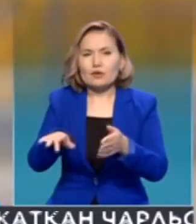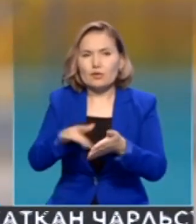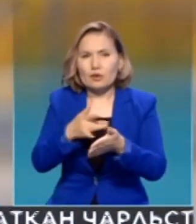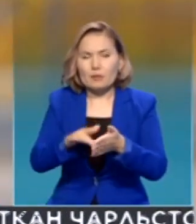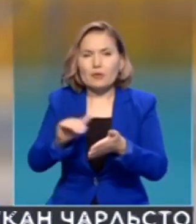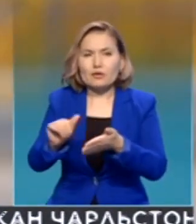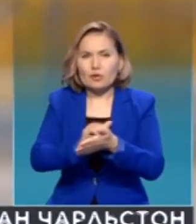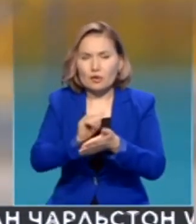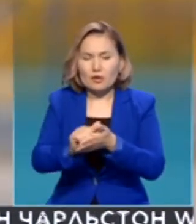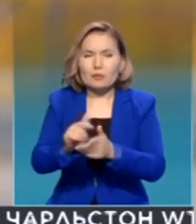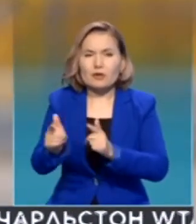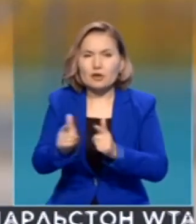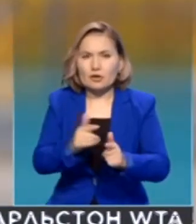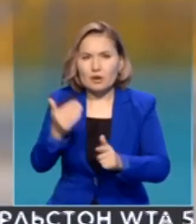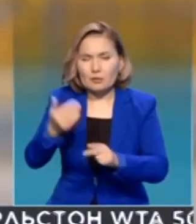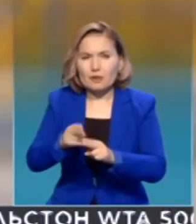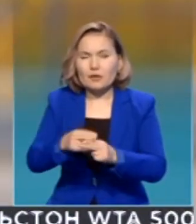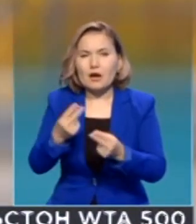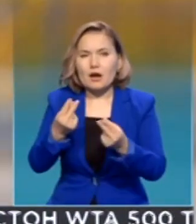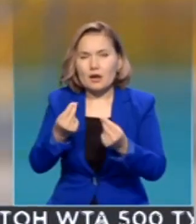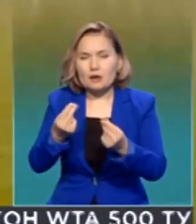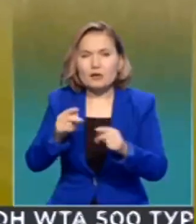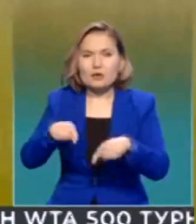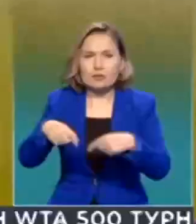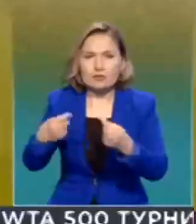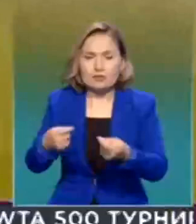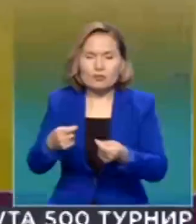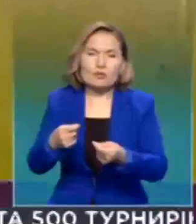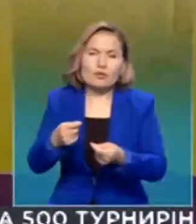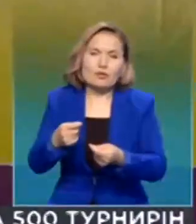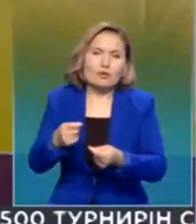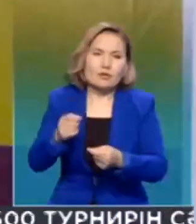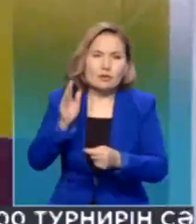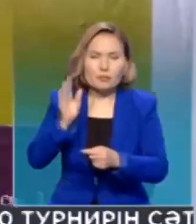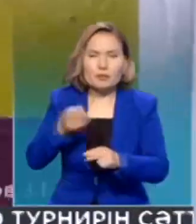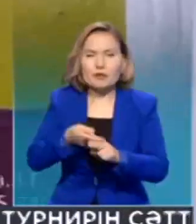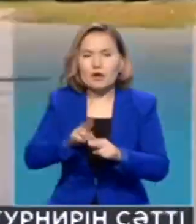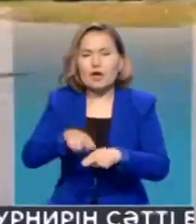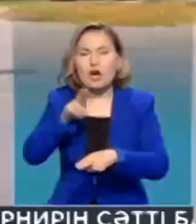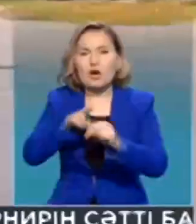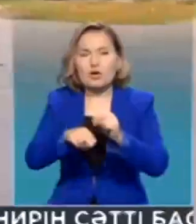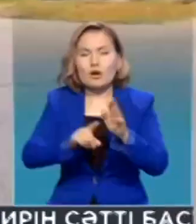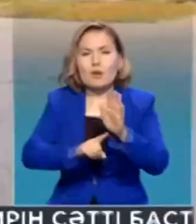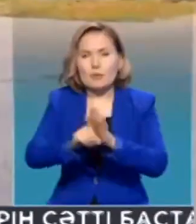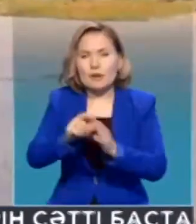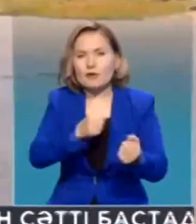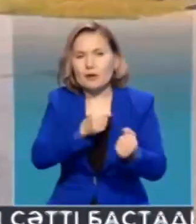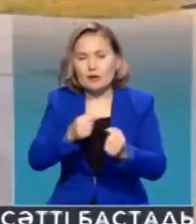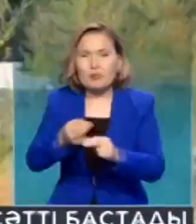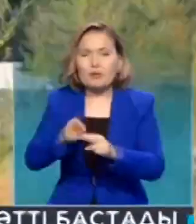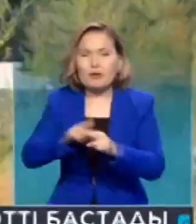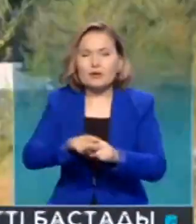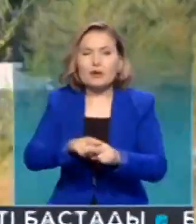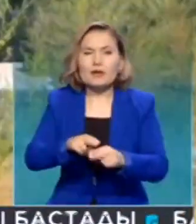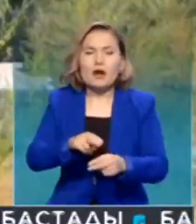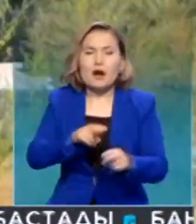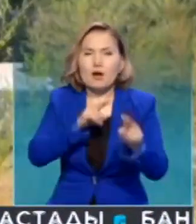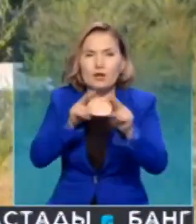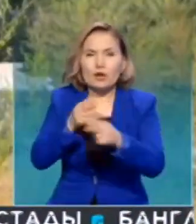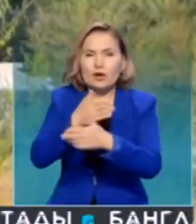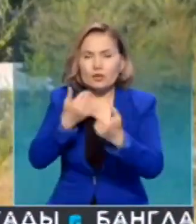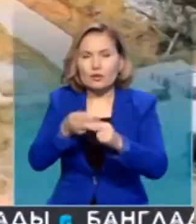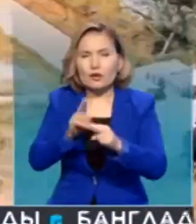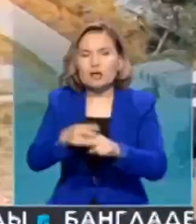сметалық құжаттаманы жасақтауға қаражат бөлінген болатын. Облыс орталығында құрылысы басталып, кейін тоқтап қалған немесе қараусыз қалған